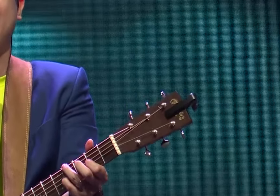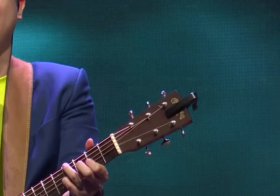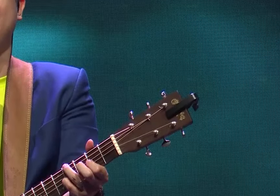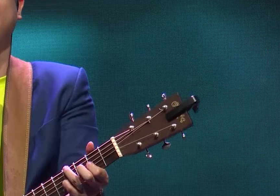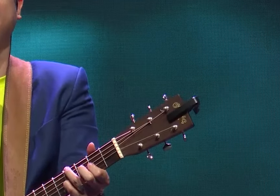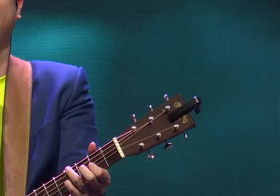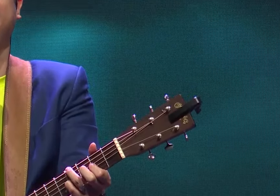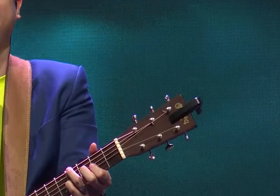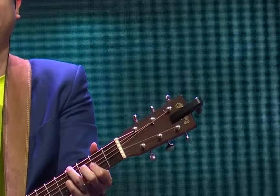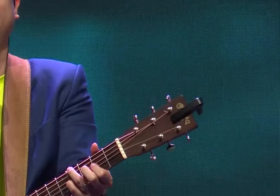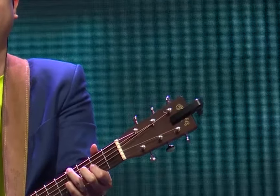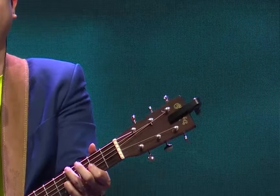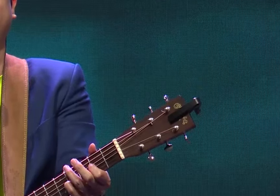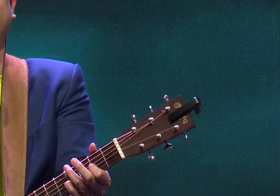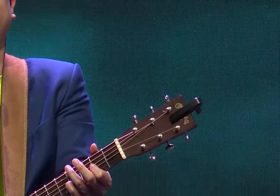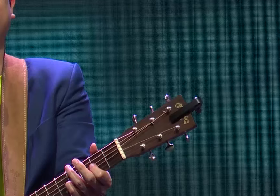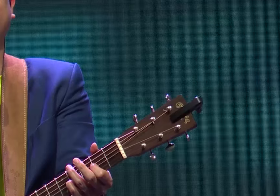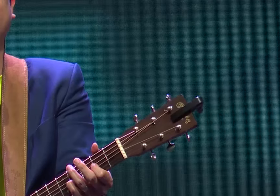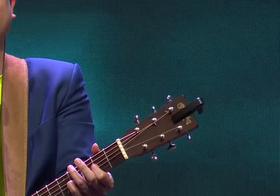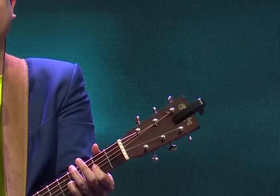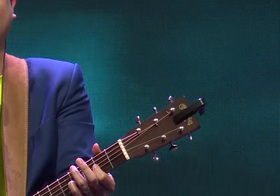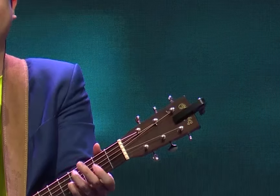Hey, hey.